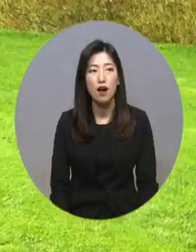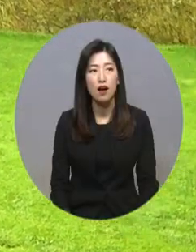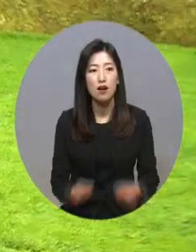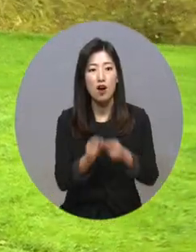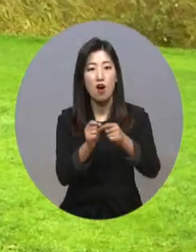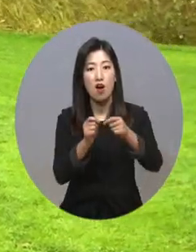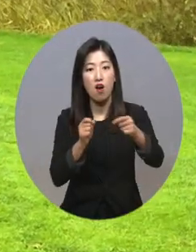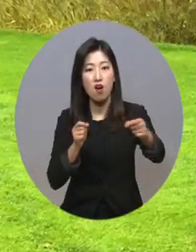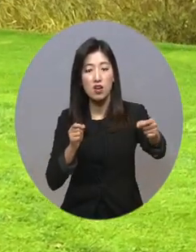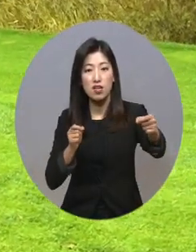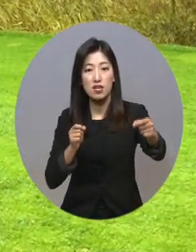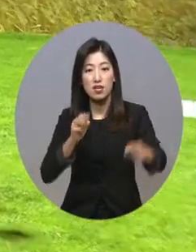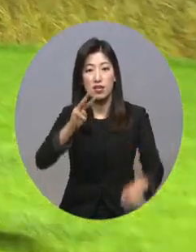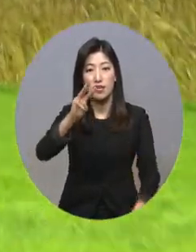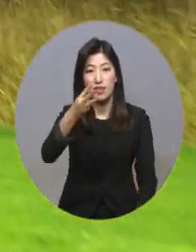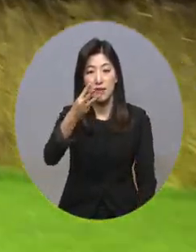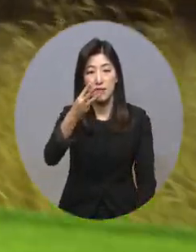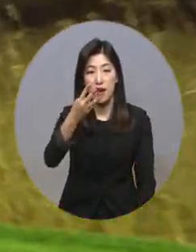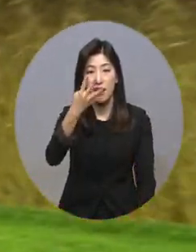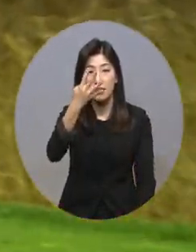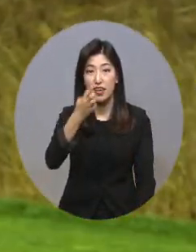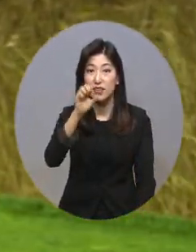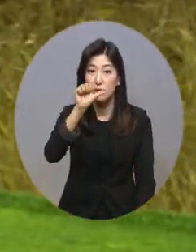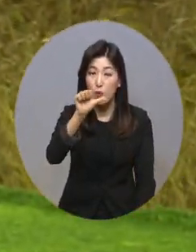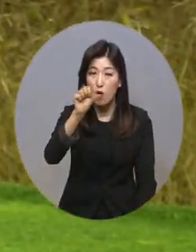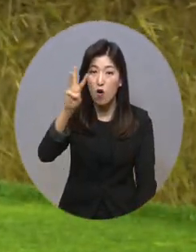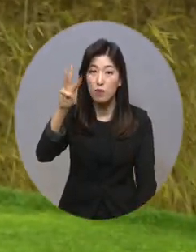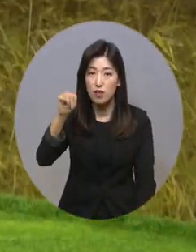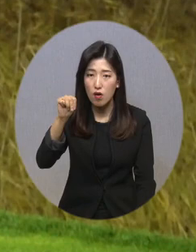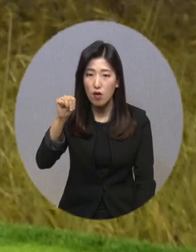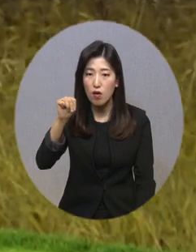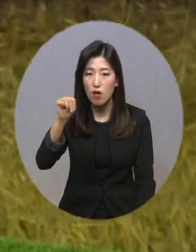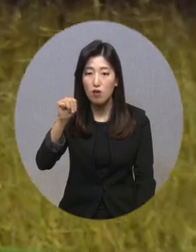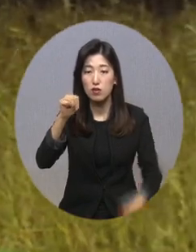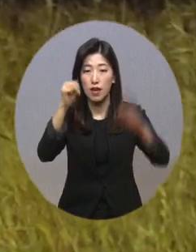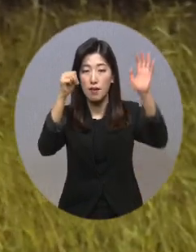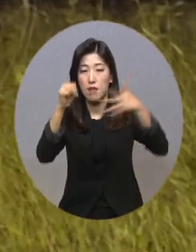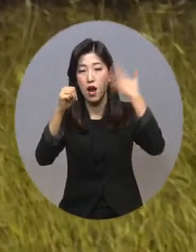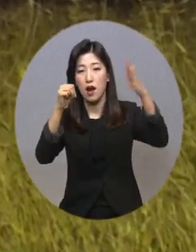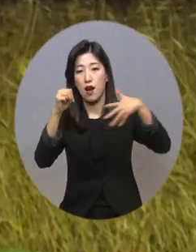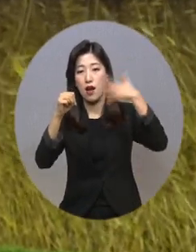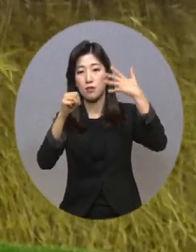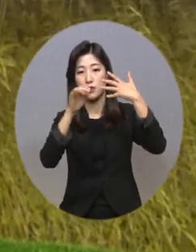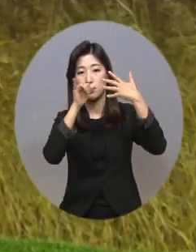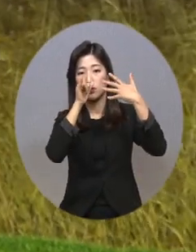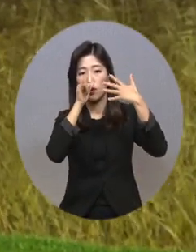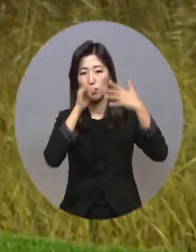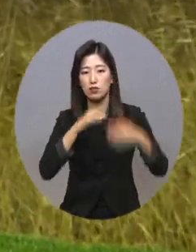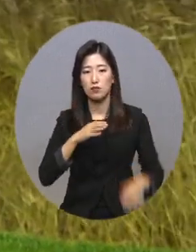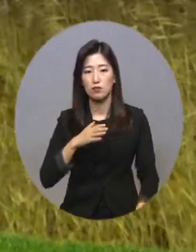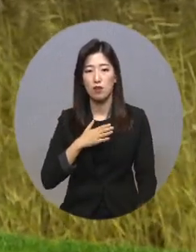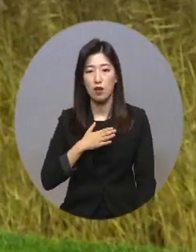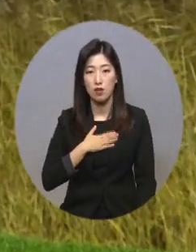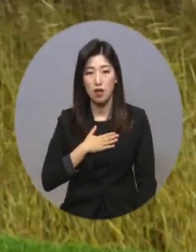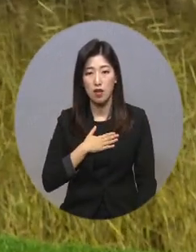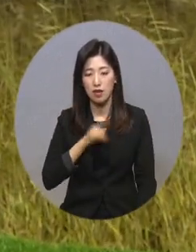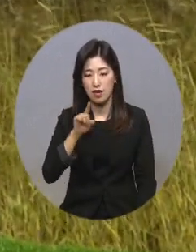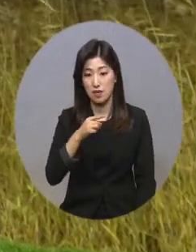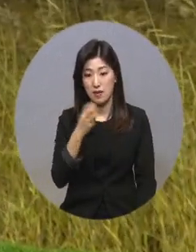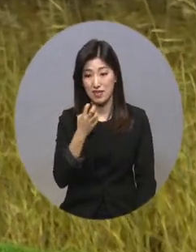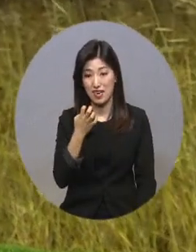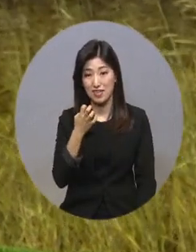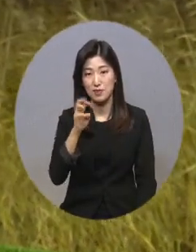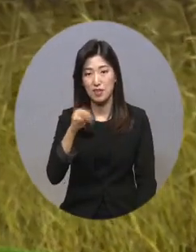45 45 에 아빠라 푹 내가 사실이 없습니다 아 심심 되겠네